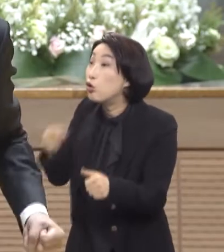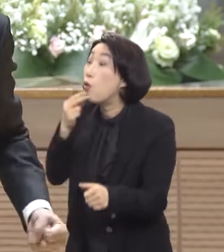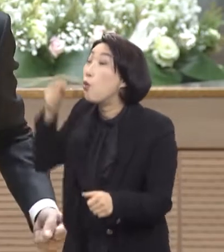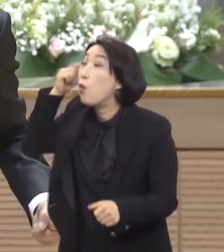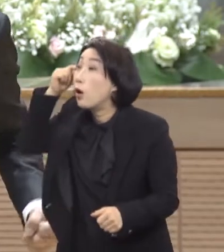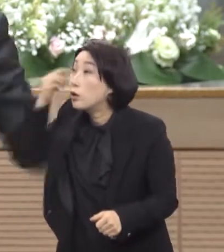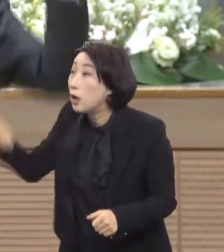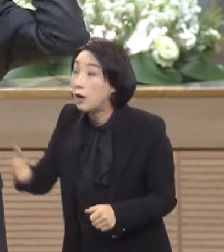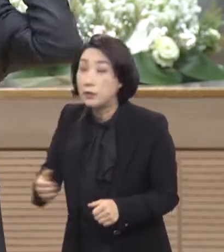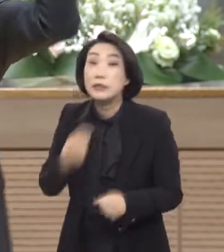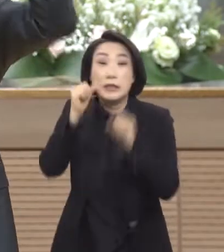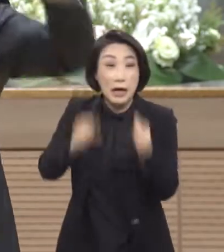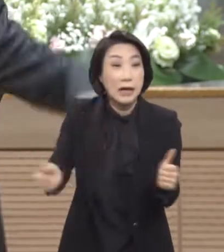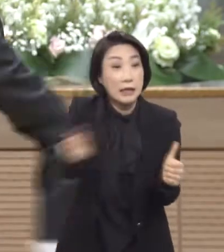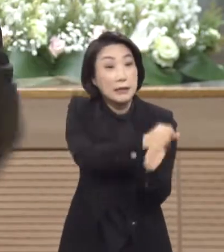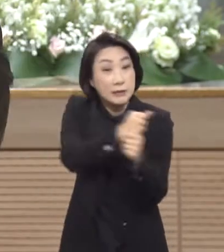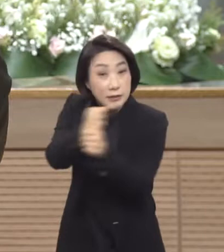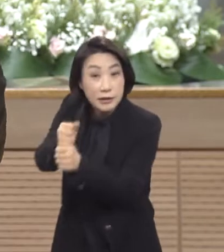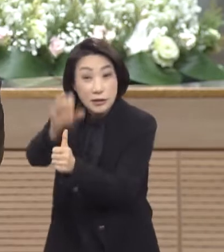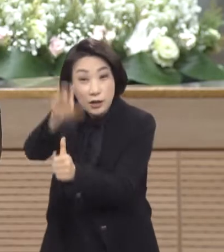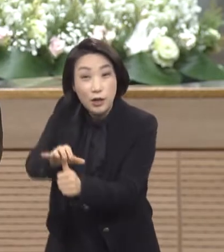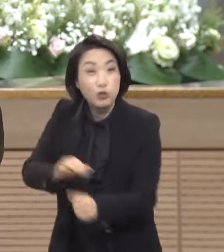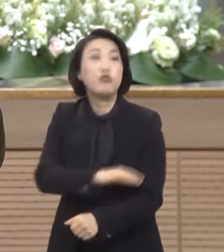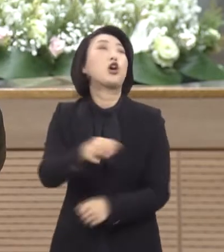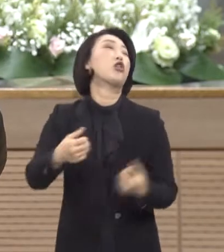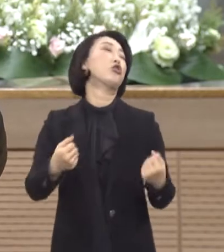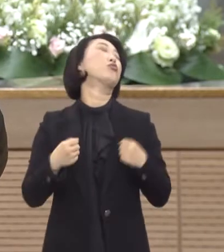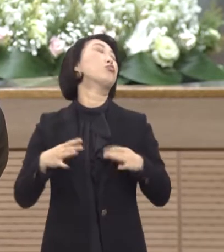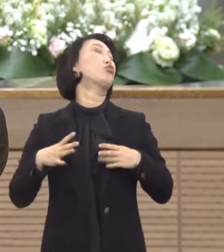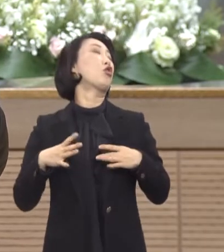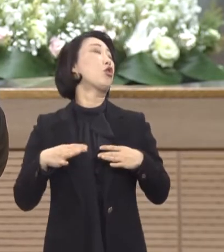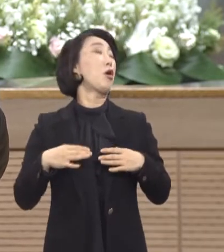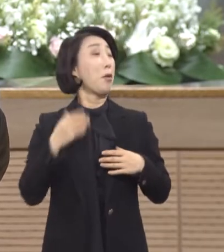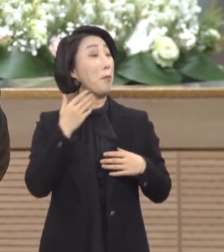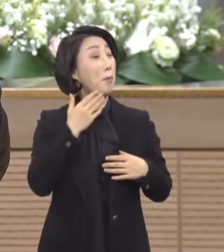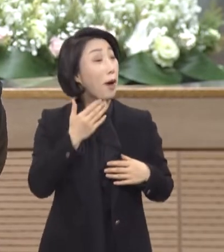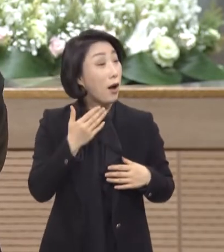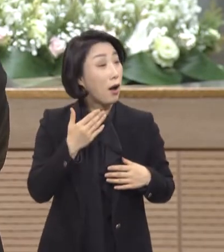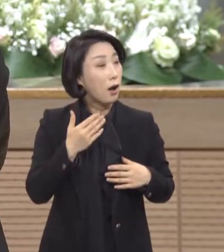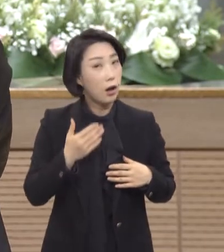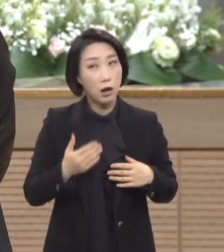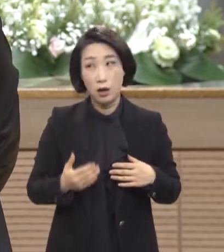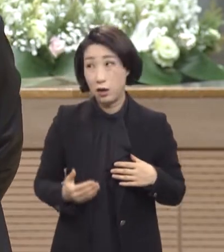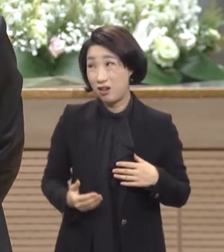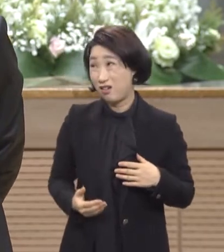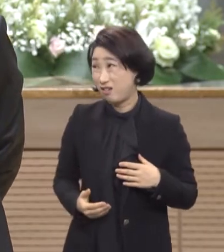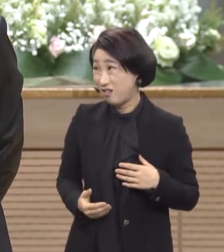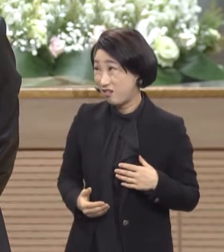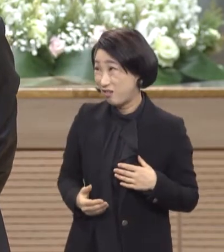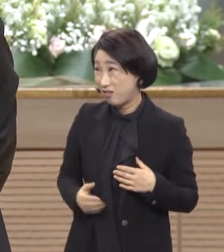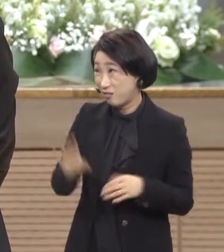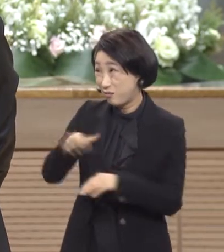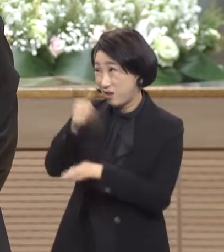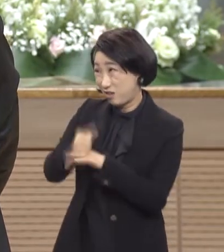생포해와야 우리가 힘의 숨을 나타내고 자랑하지 않겠습니까?